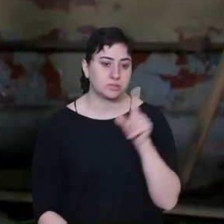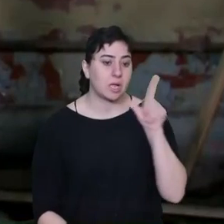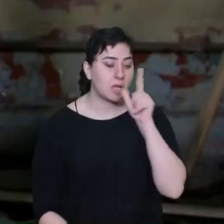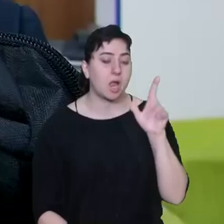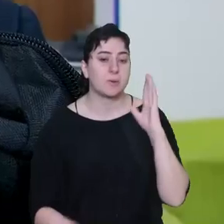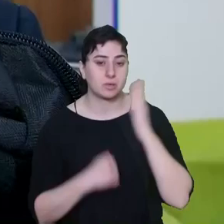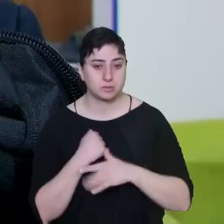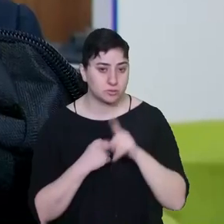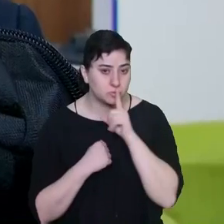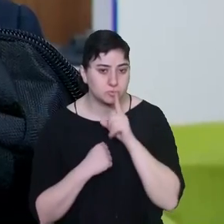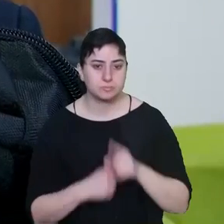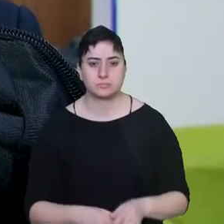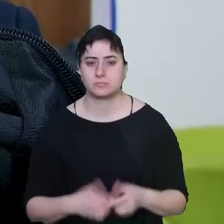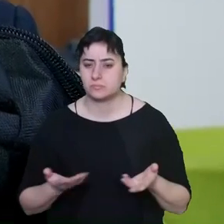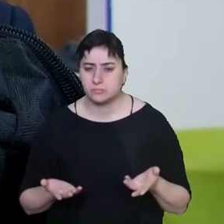sessiz olacaksın. Ne?